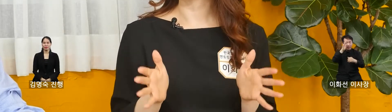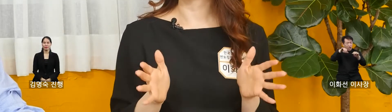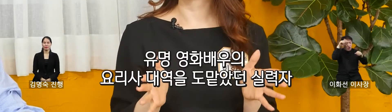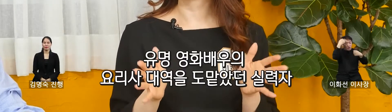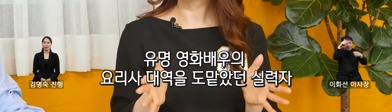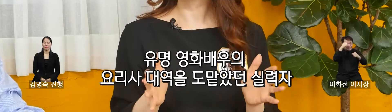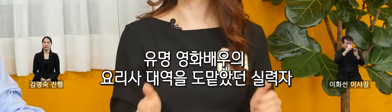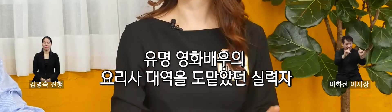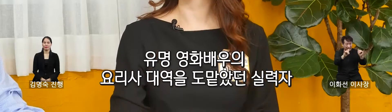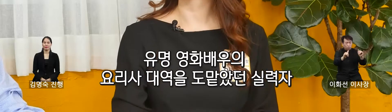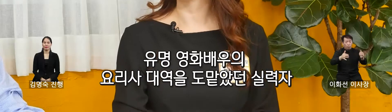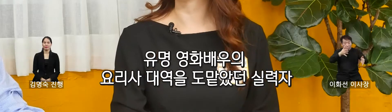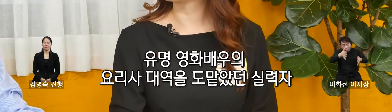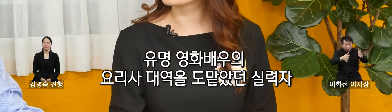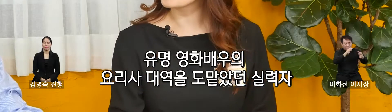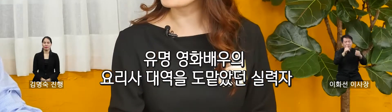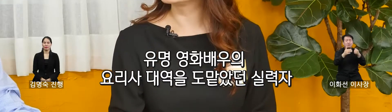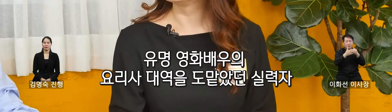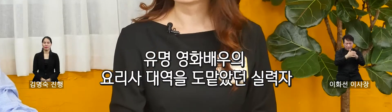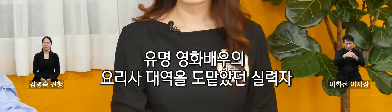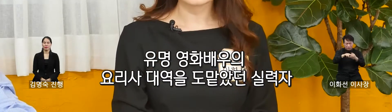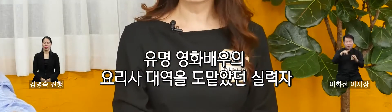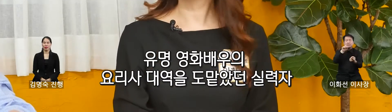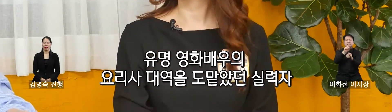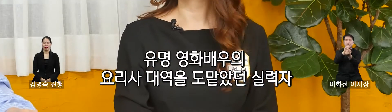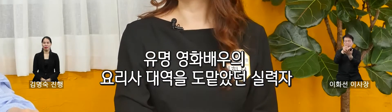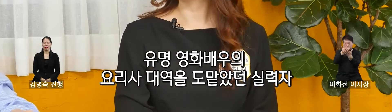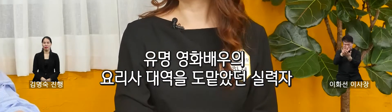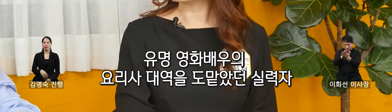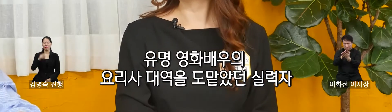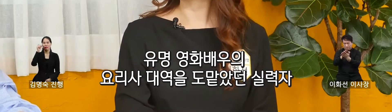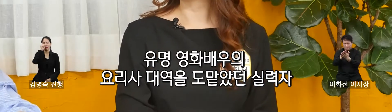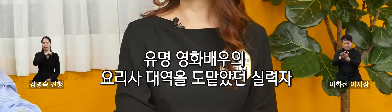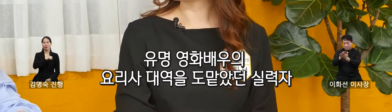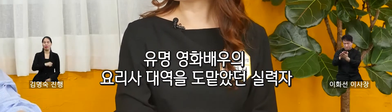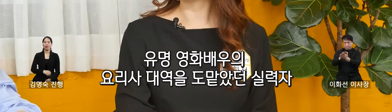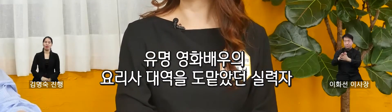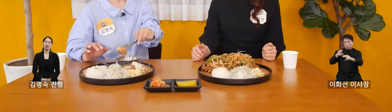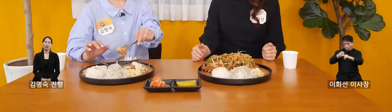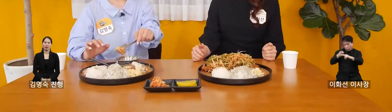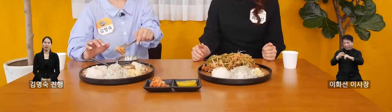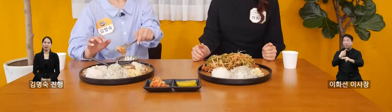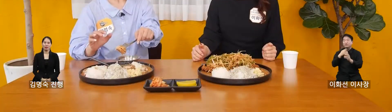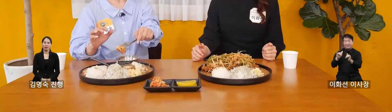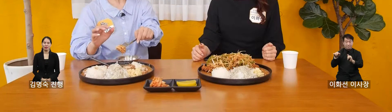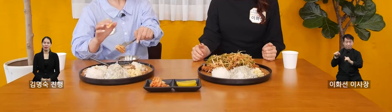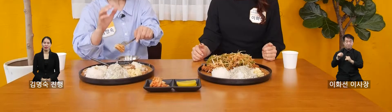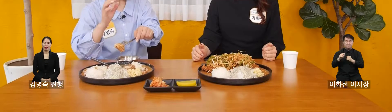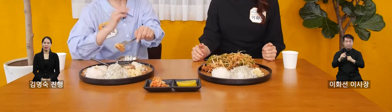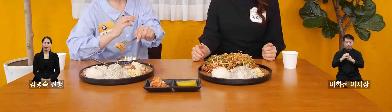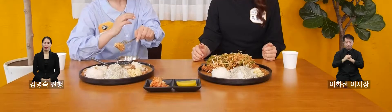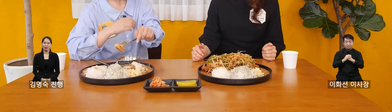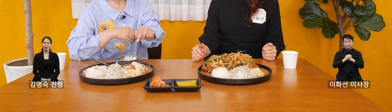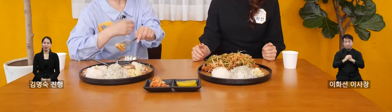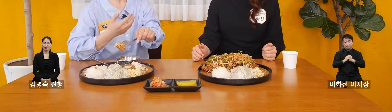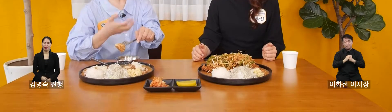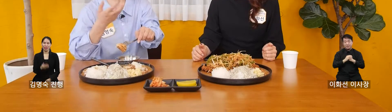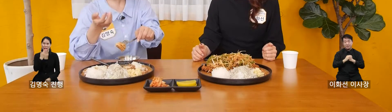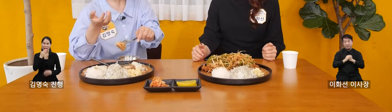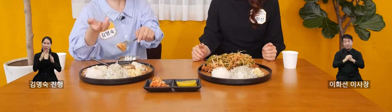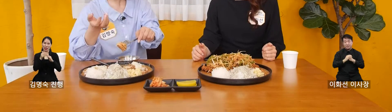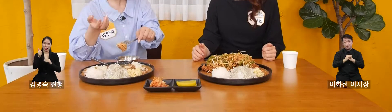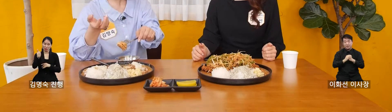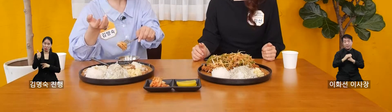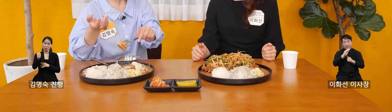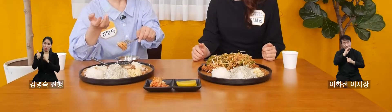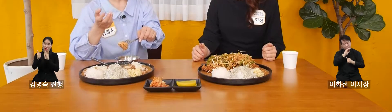그런 역할을 하는 진짜 요리사였다는 거. 출연했던 영화가 많은 거로 제가 알고 있어요. 아까 그분이요? 네. 제가 만난